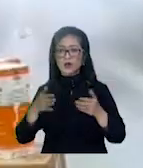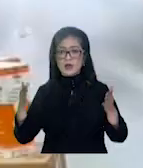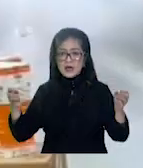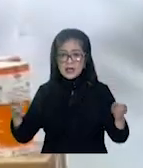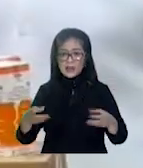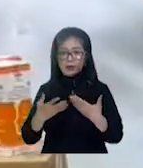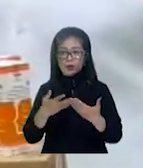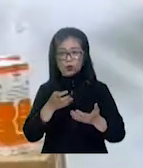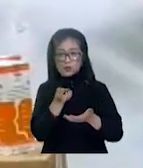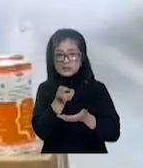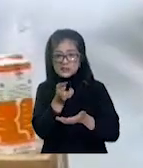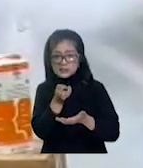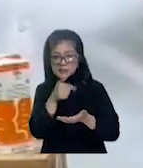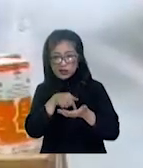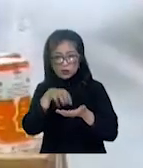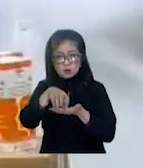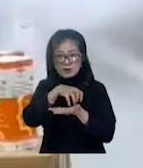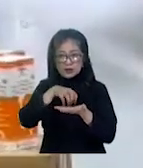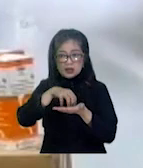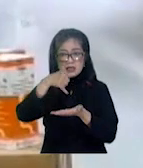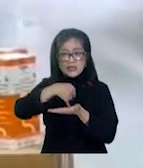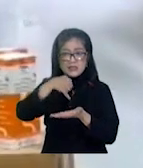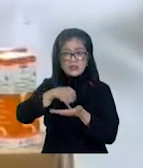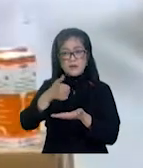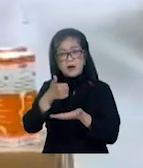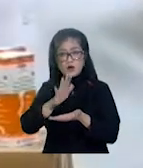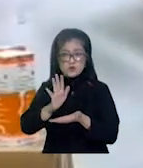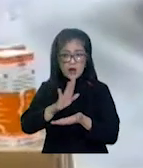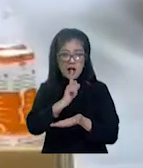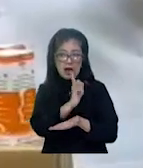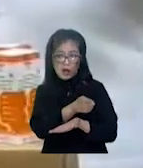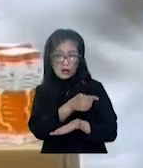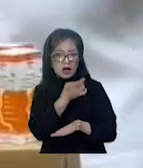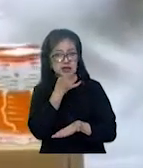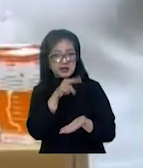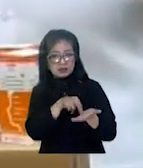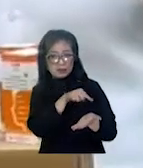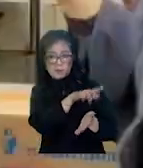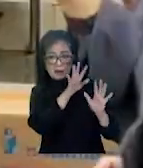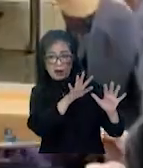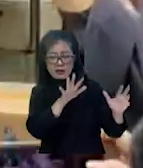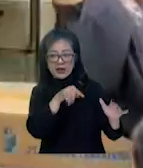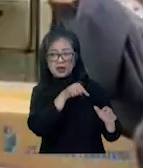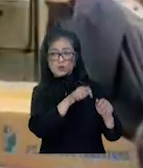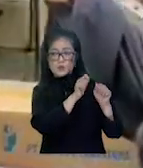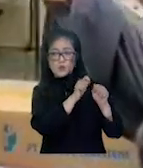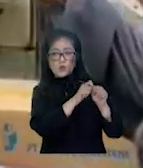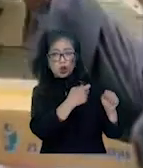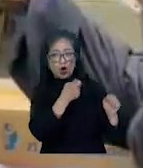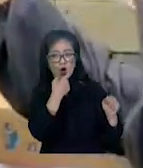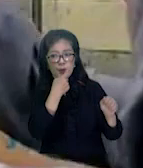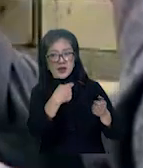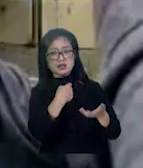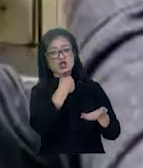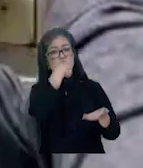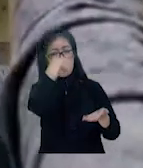yang melebihi batas cemaran, BPOM menindak 3 produsen obat yang diduga menggunakan bahan berbahaya dalam pembuatan obat sediaan sirup